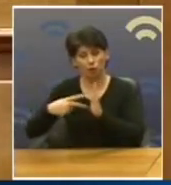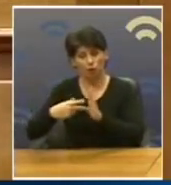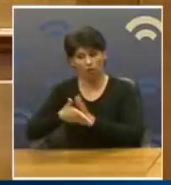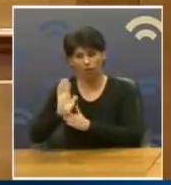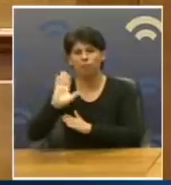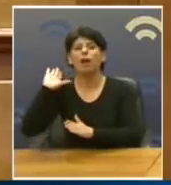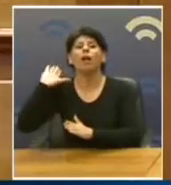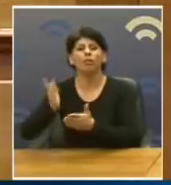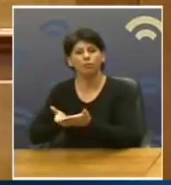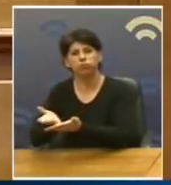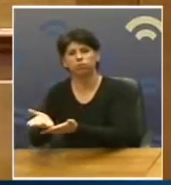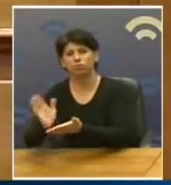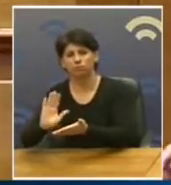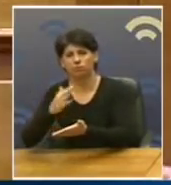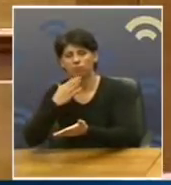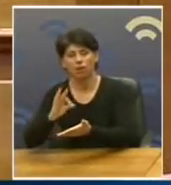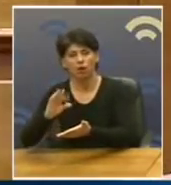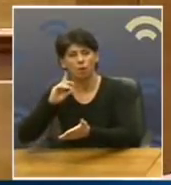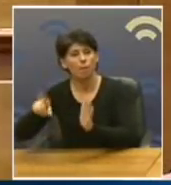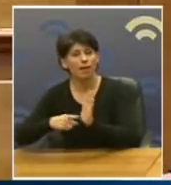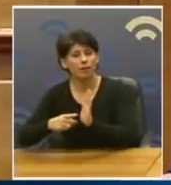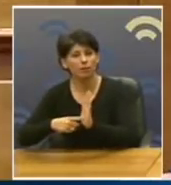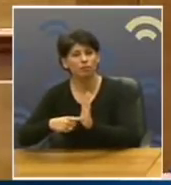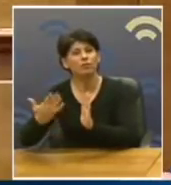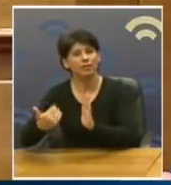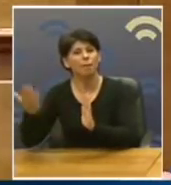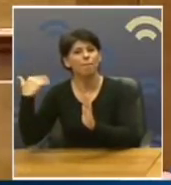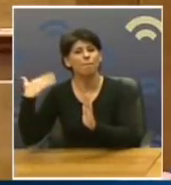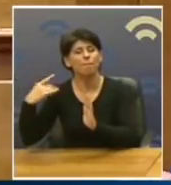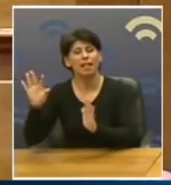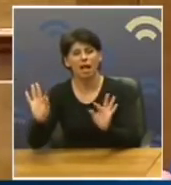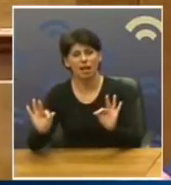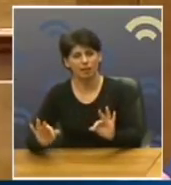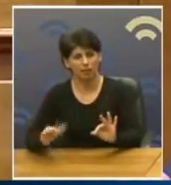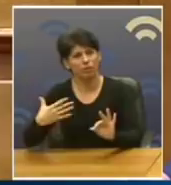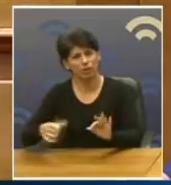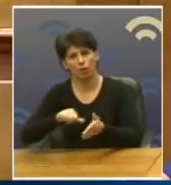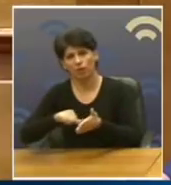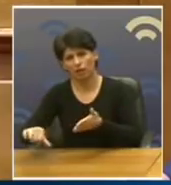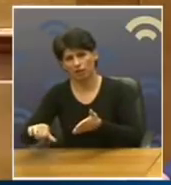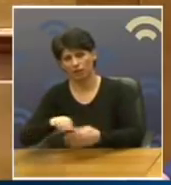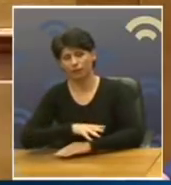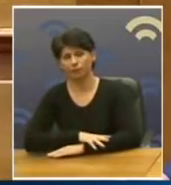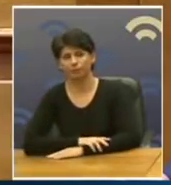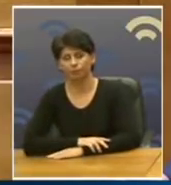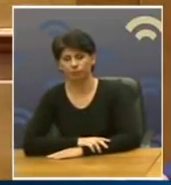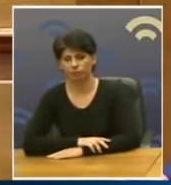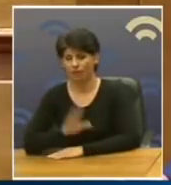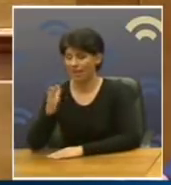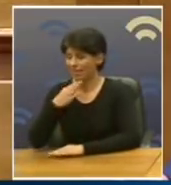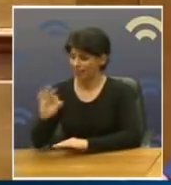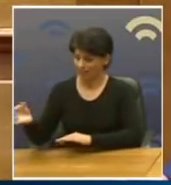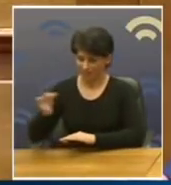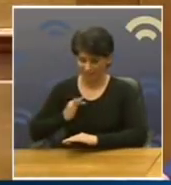θα διωχθεί, γιατί τα αδικήματά του πηγαίνουν με την παλιά ρύθμιση και έχουν παραγραφεί. Μας λέτε με δύο